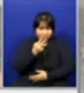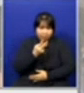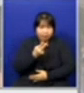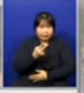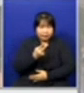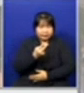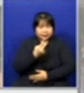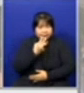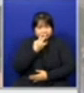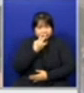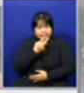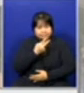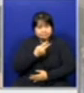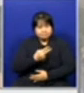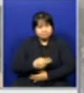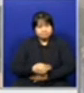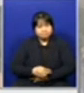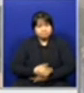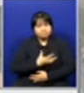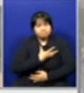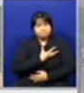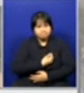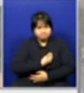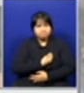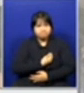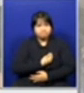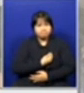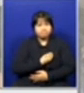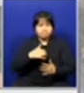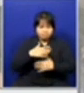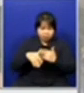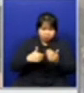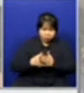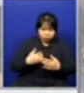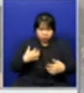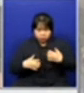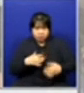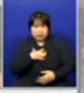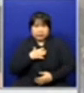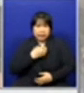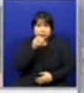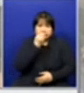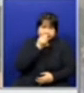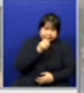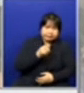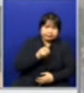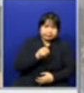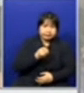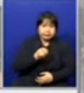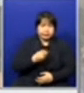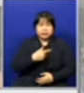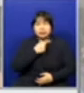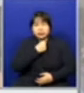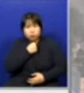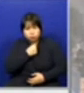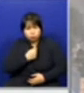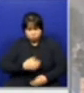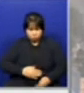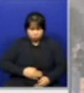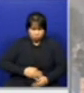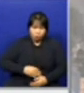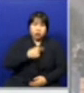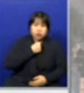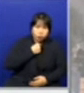เหลือเกินว่าทุกคนต้องดิ้นรนเพื่อความอยู่รอดท้องก็ต้องกินลูกก็ต้